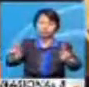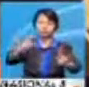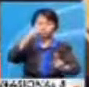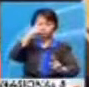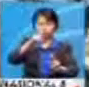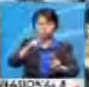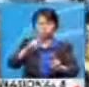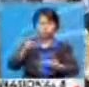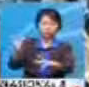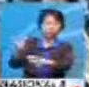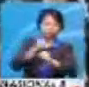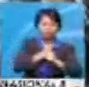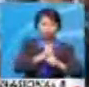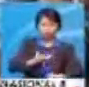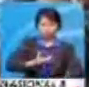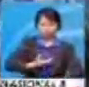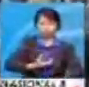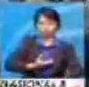membawa pulang pingat.